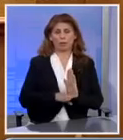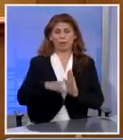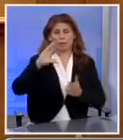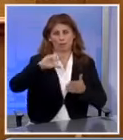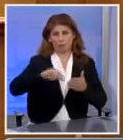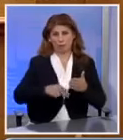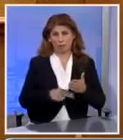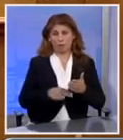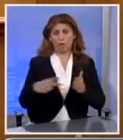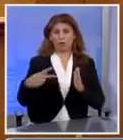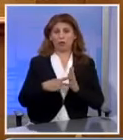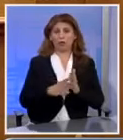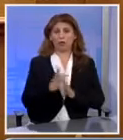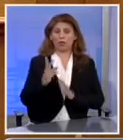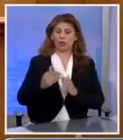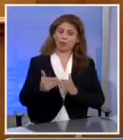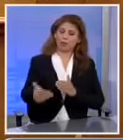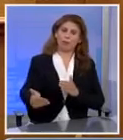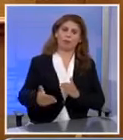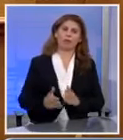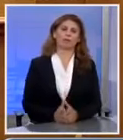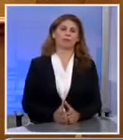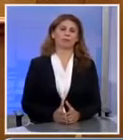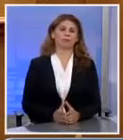μνημόνια από το 2012 και μετά.